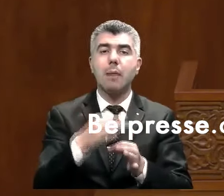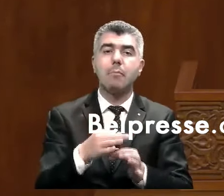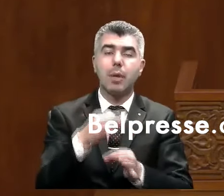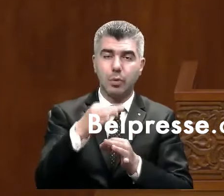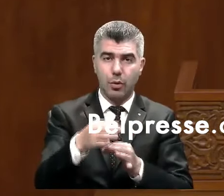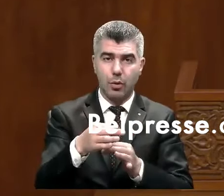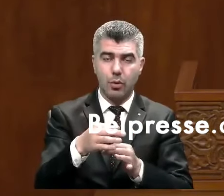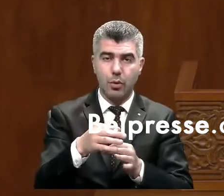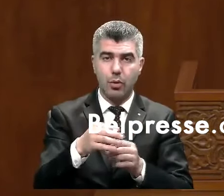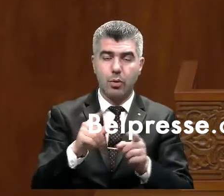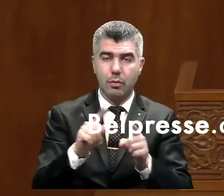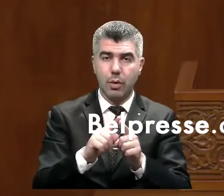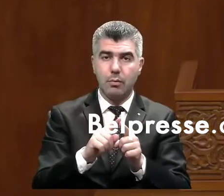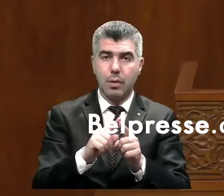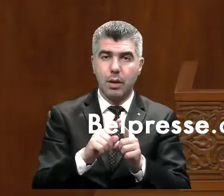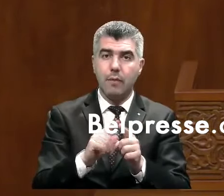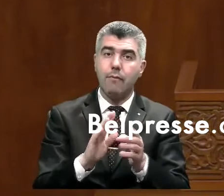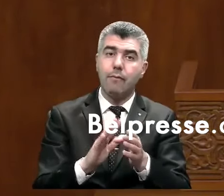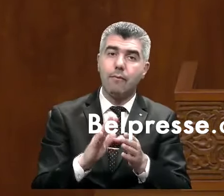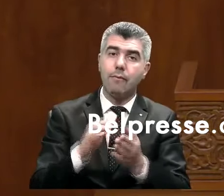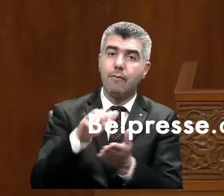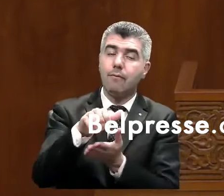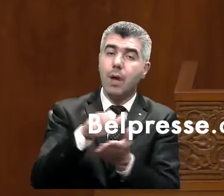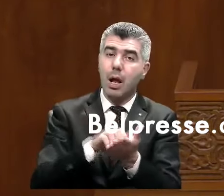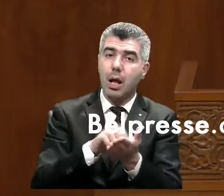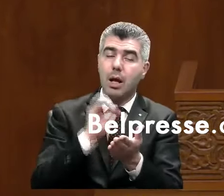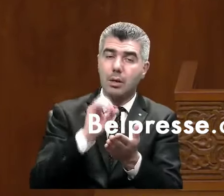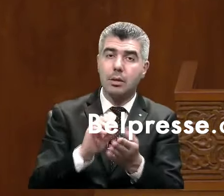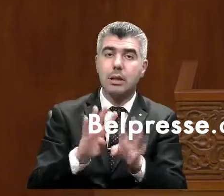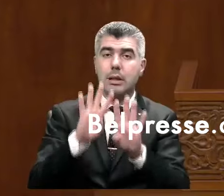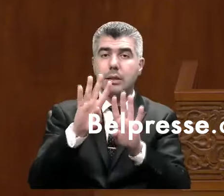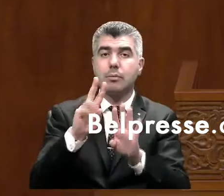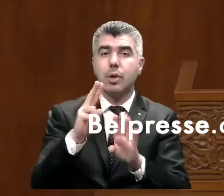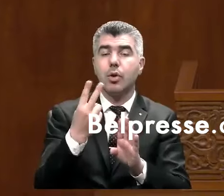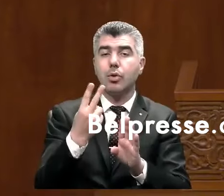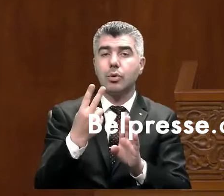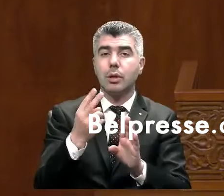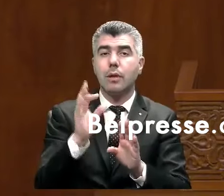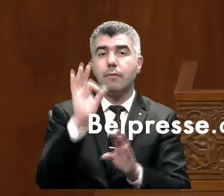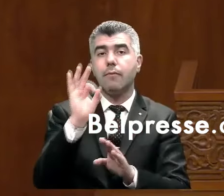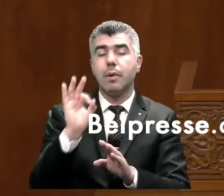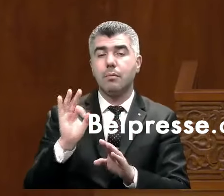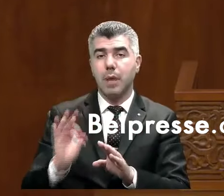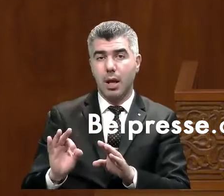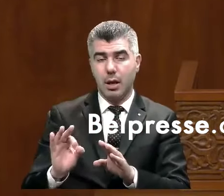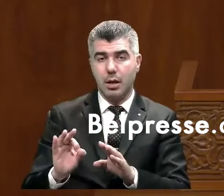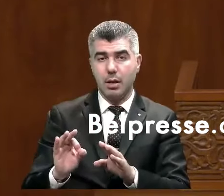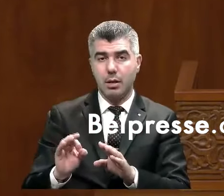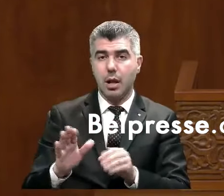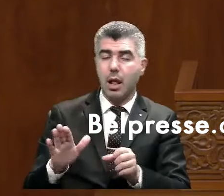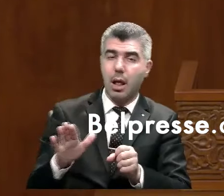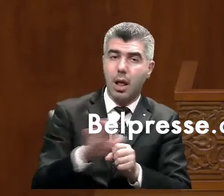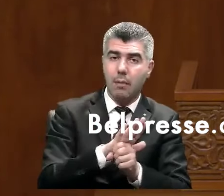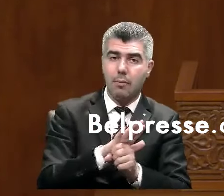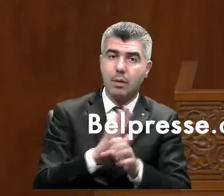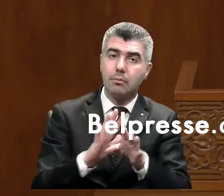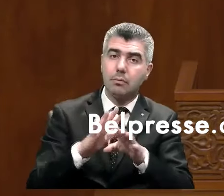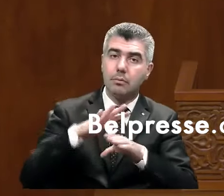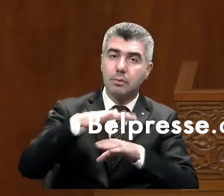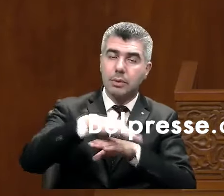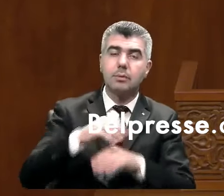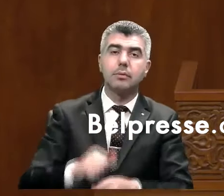الموجهه للفلاحه اي نسبه ديال 28 في ديال الملء